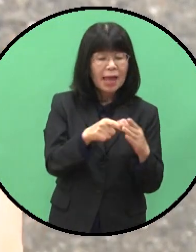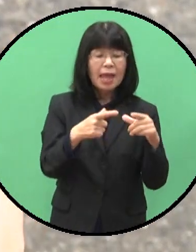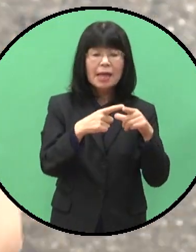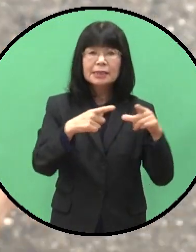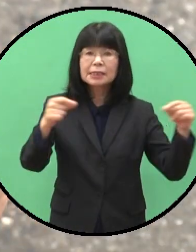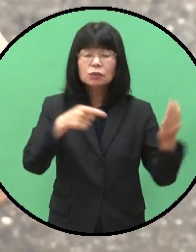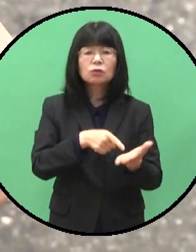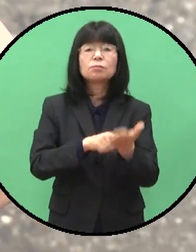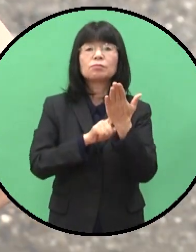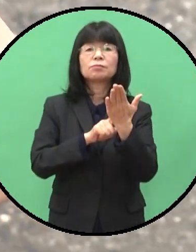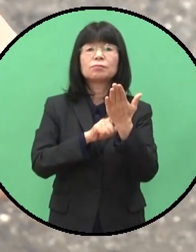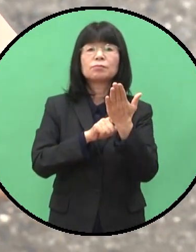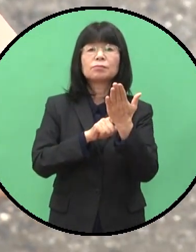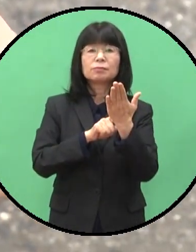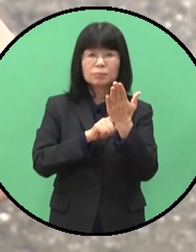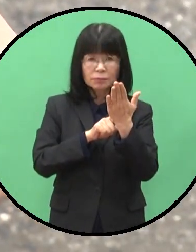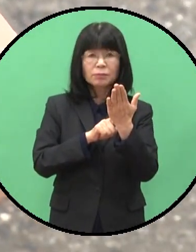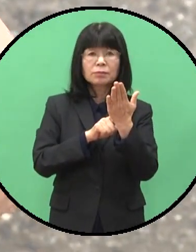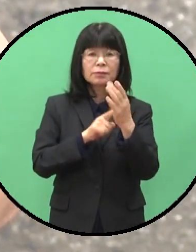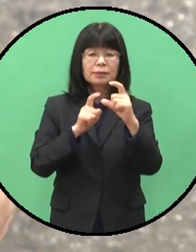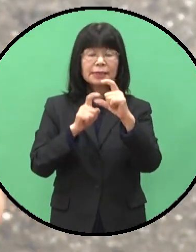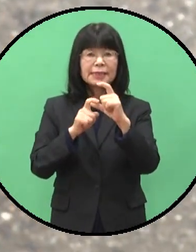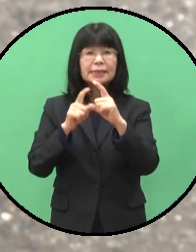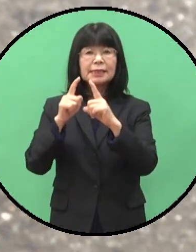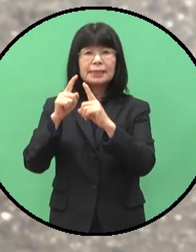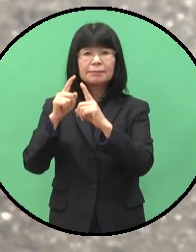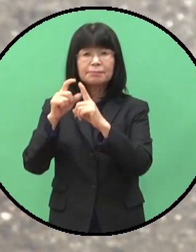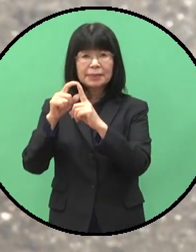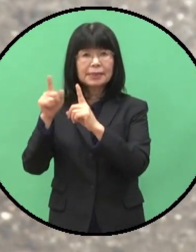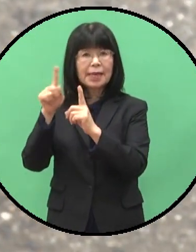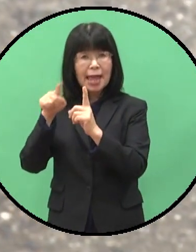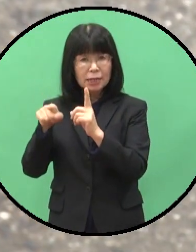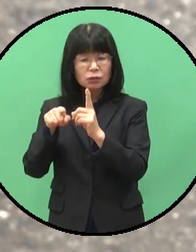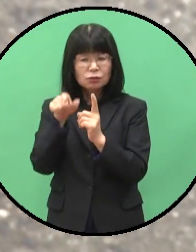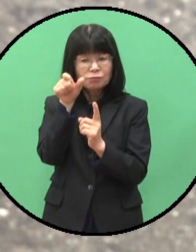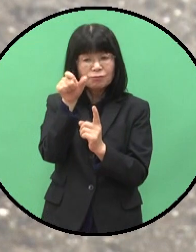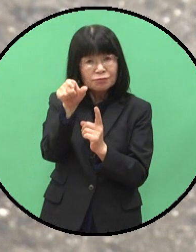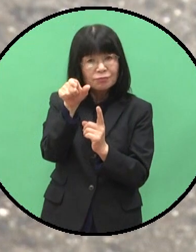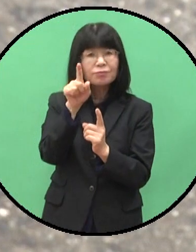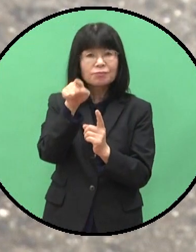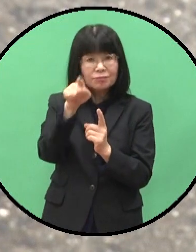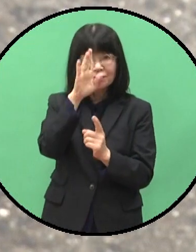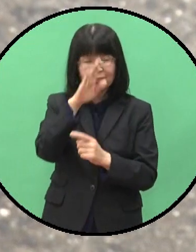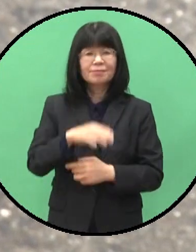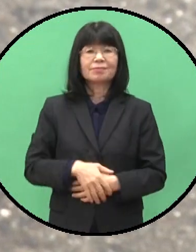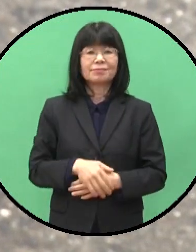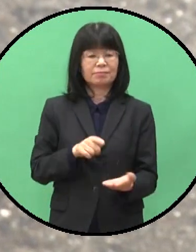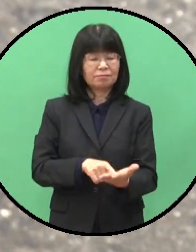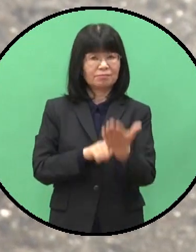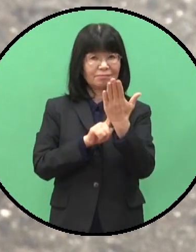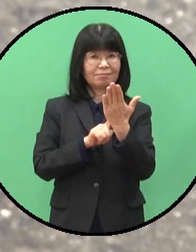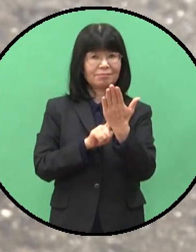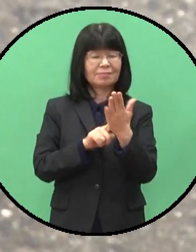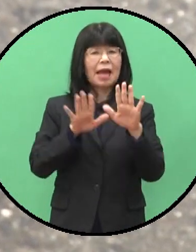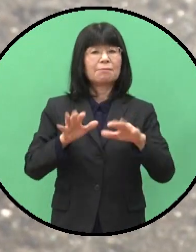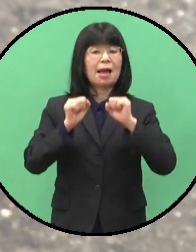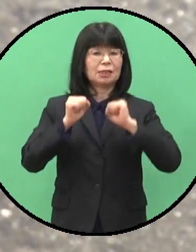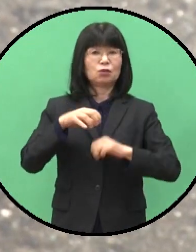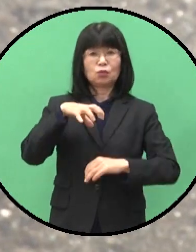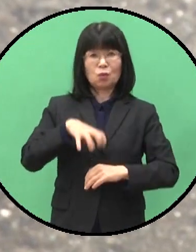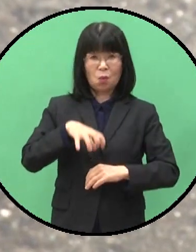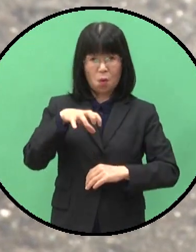ので、こちらの GPS の位置機能を押してください。はい、そうしますと今いる位置